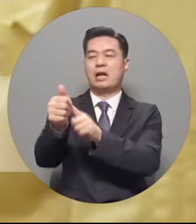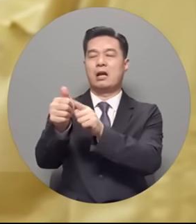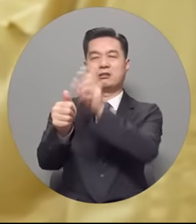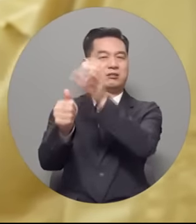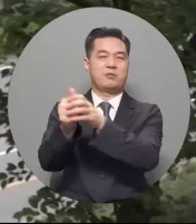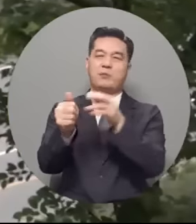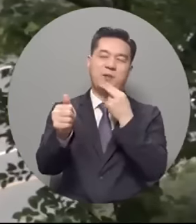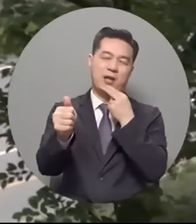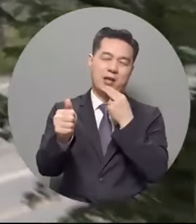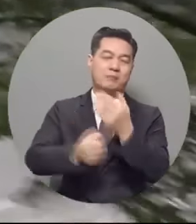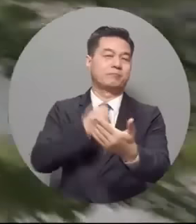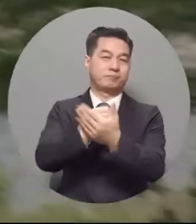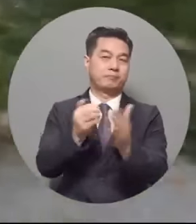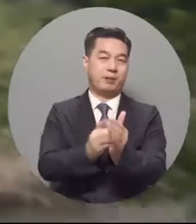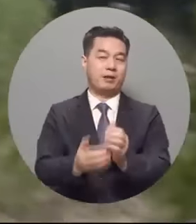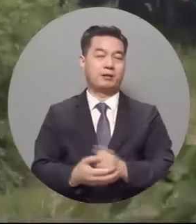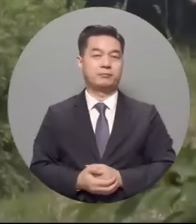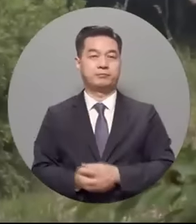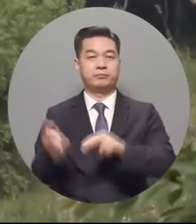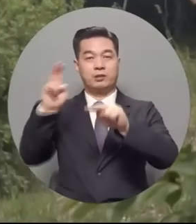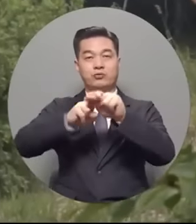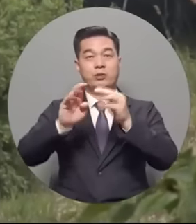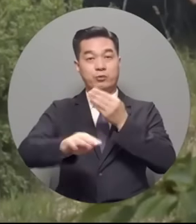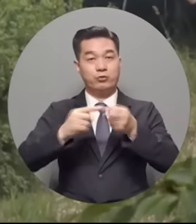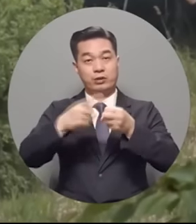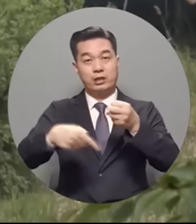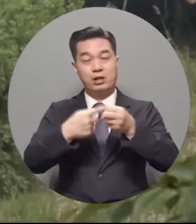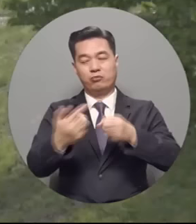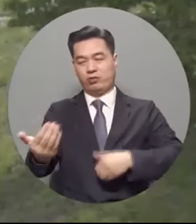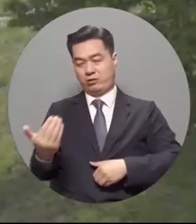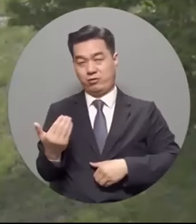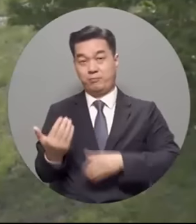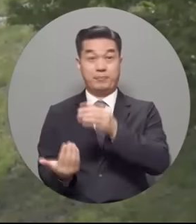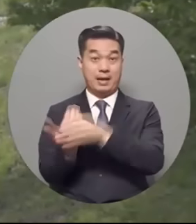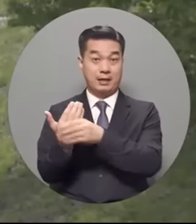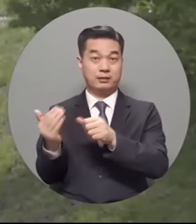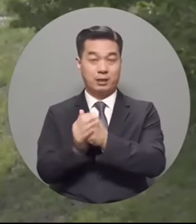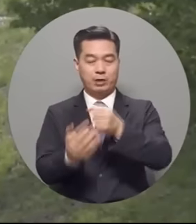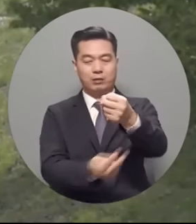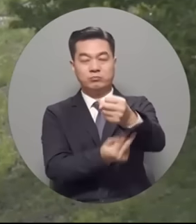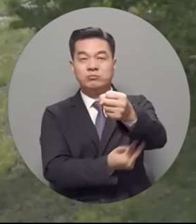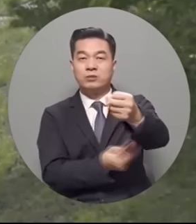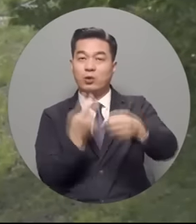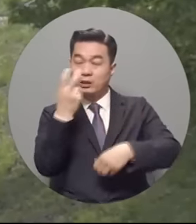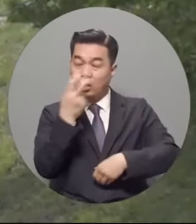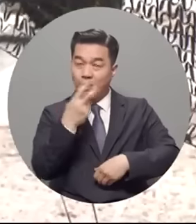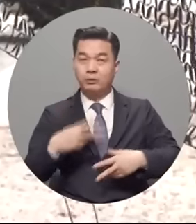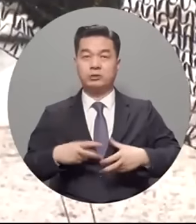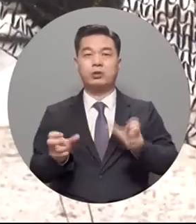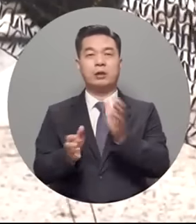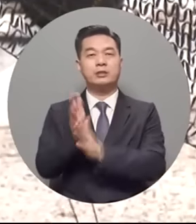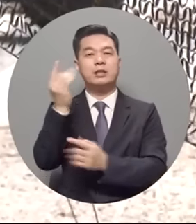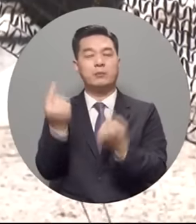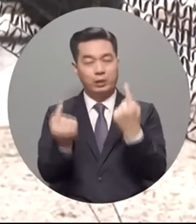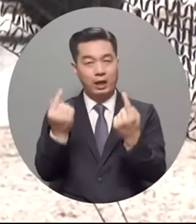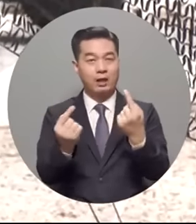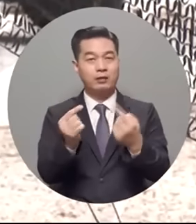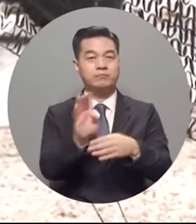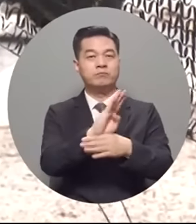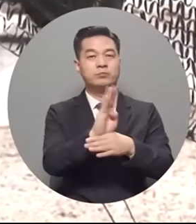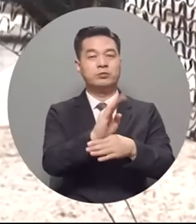알려졌습니다. 취임 후 1년이 되기 전 발생한 데다 교량 점검의 책임은 성남시보다 분당구에 있다는